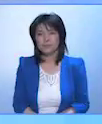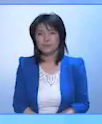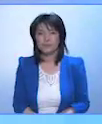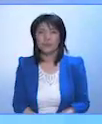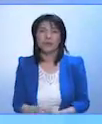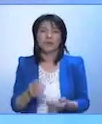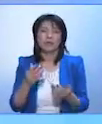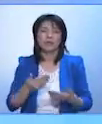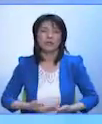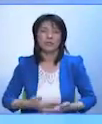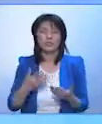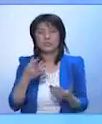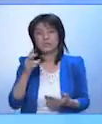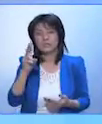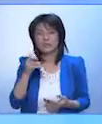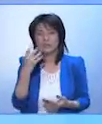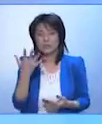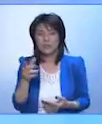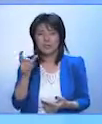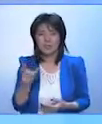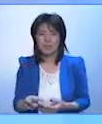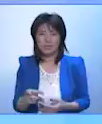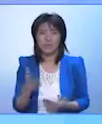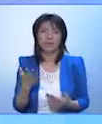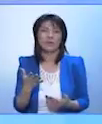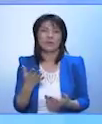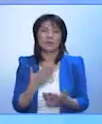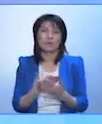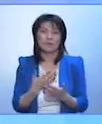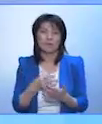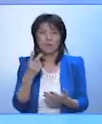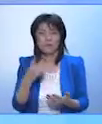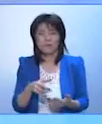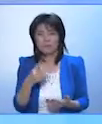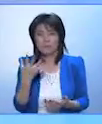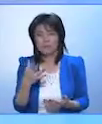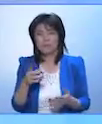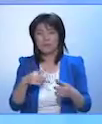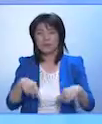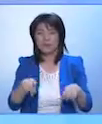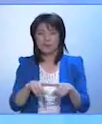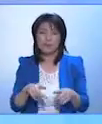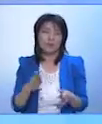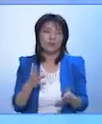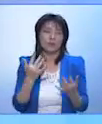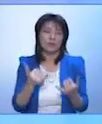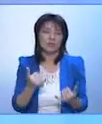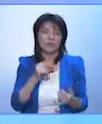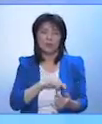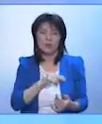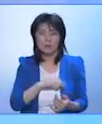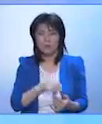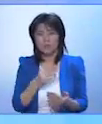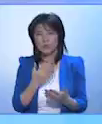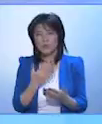Өңірімізде 100 нақты қадам, 5 институционалды реформаның 27-ші тармағы жеке сот орындаушылары институтын дамыту жұмысы іс